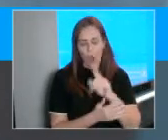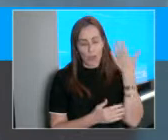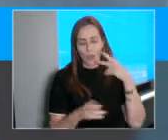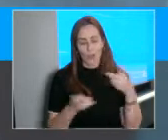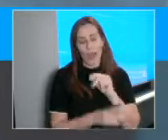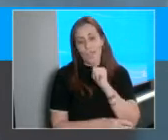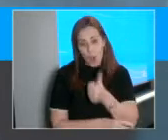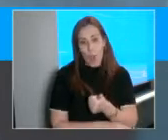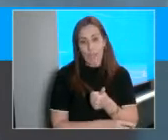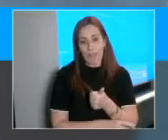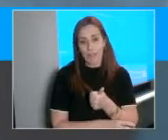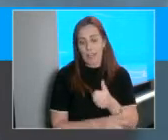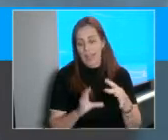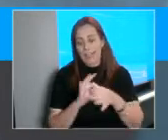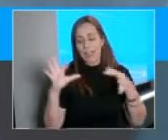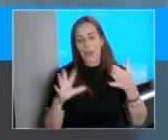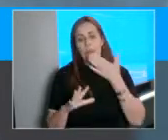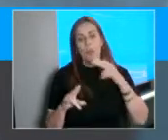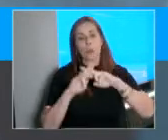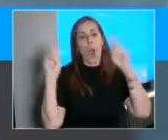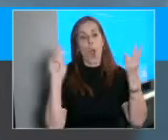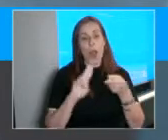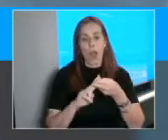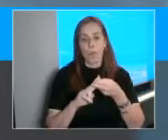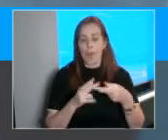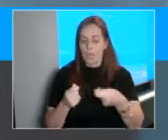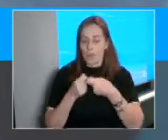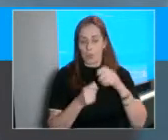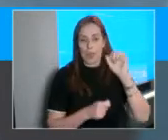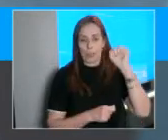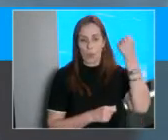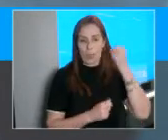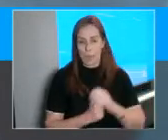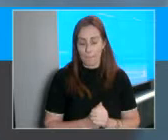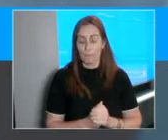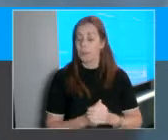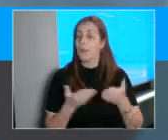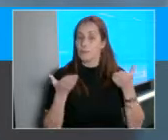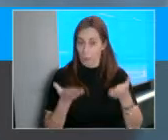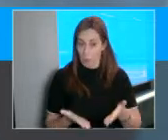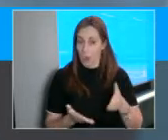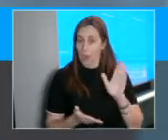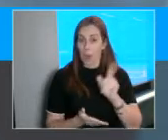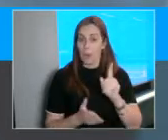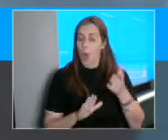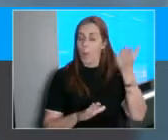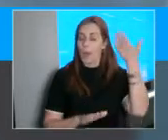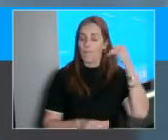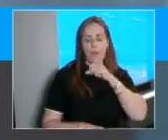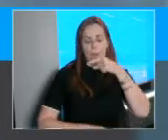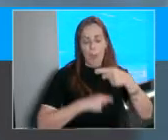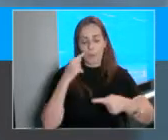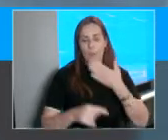יכולה ולא רצתה להתנתק מיהדות התפוצות ומן הארגונים הציוניים. ומכאן, גם לא מהעבר